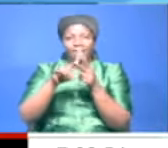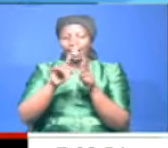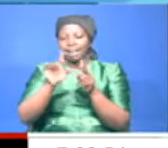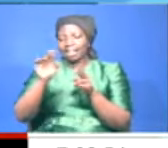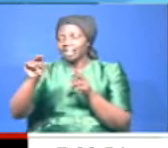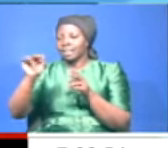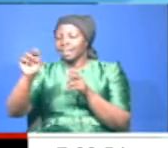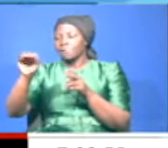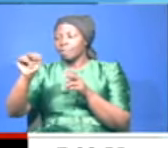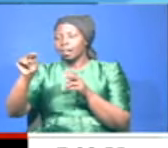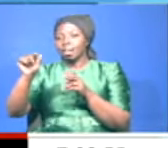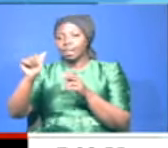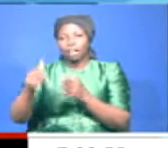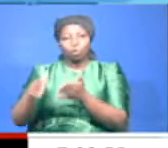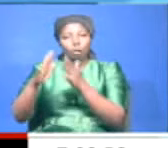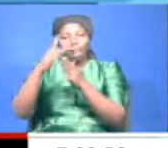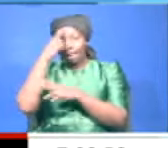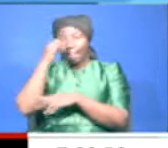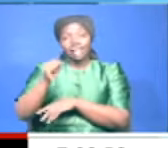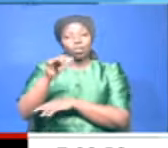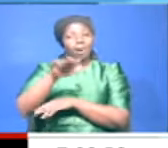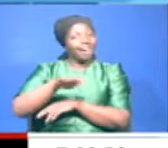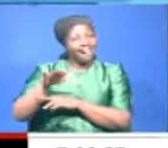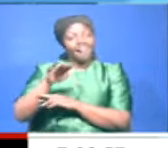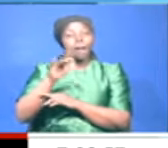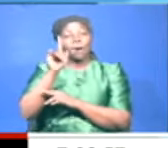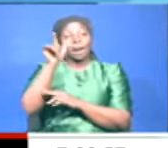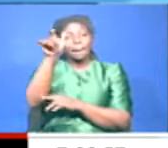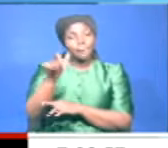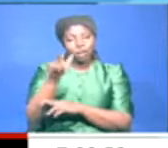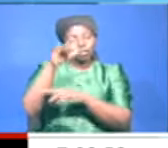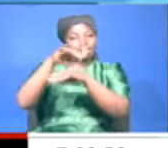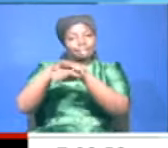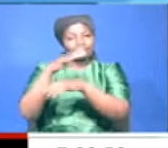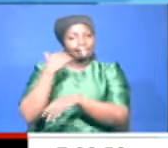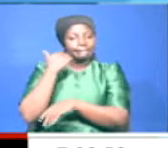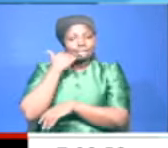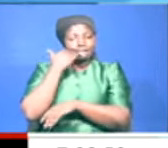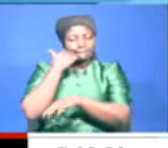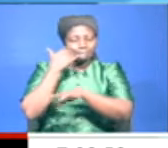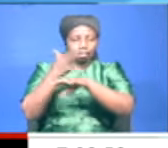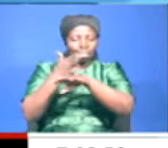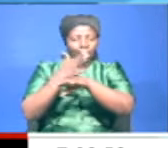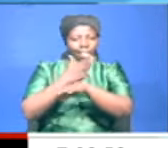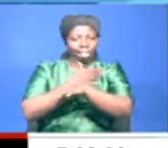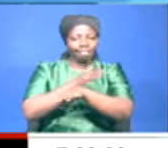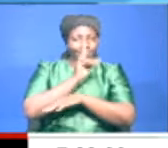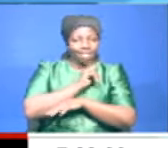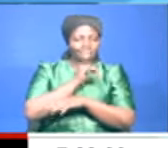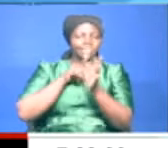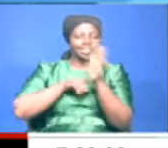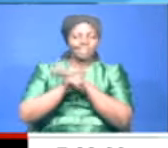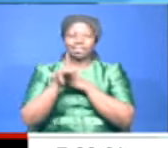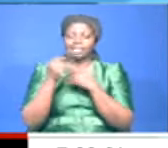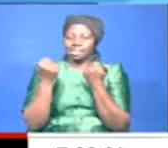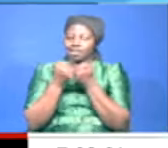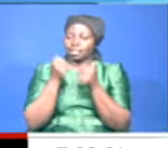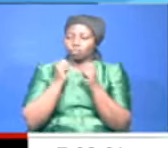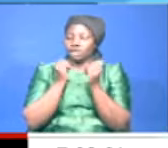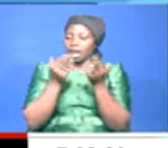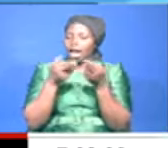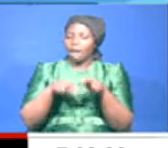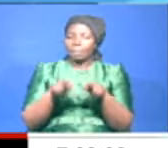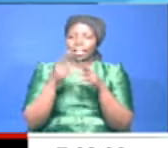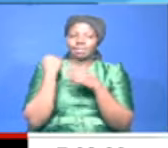mmoja anauguza majeraha kwenye ajali hiyo iliyotokea jana usiku iliyohusisha pikipiki na trailer. Kamanda wa polisi